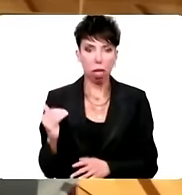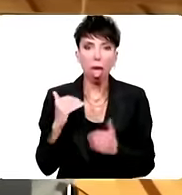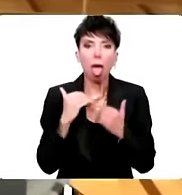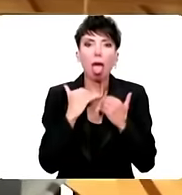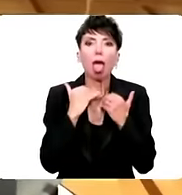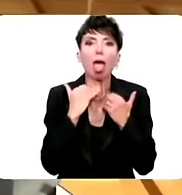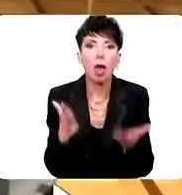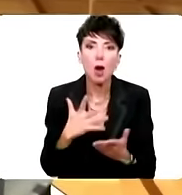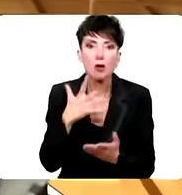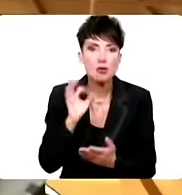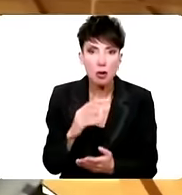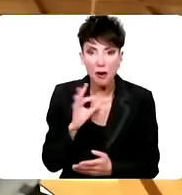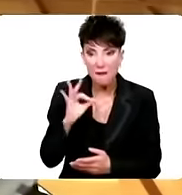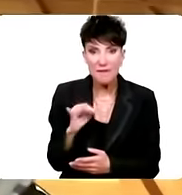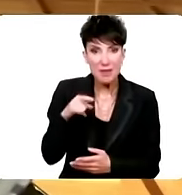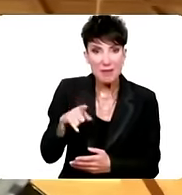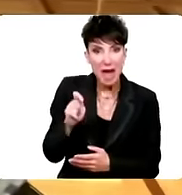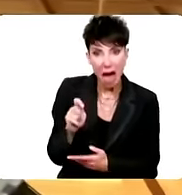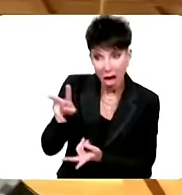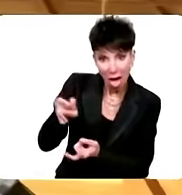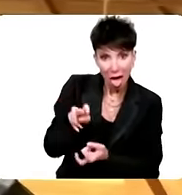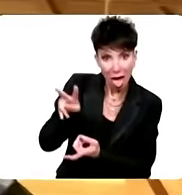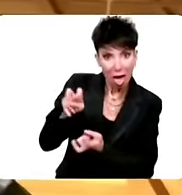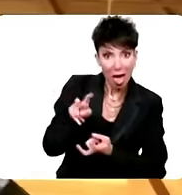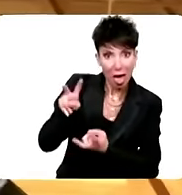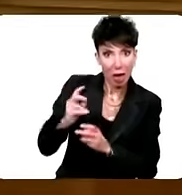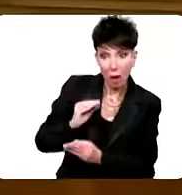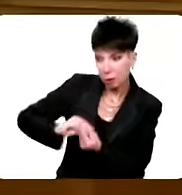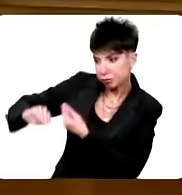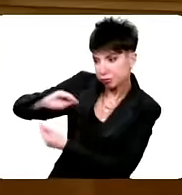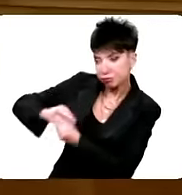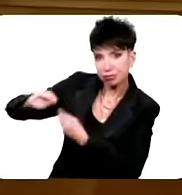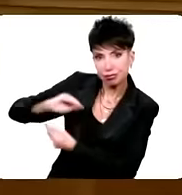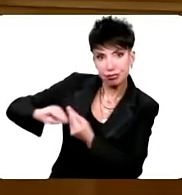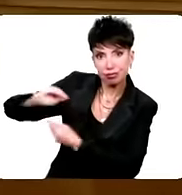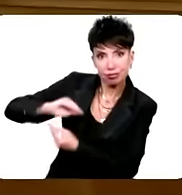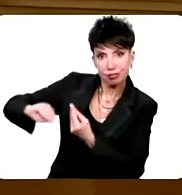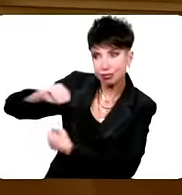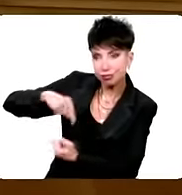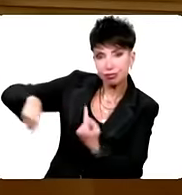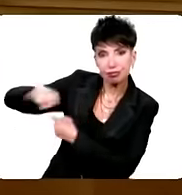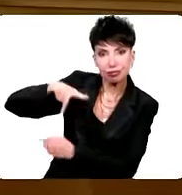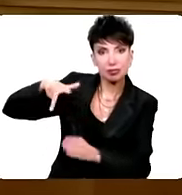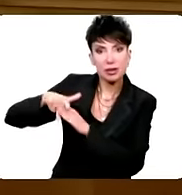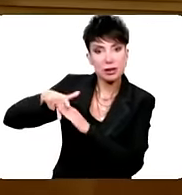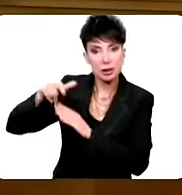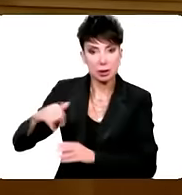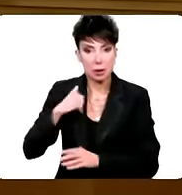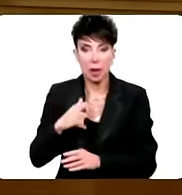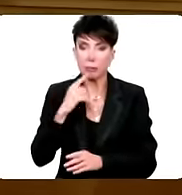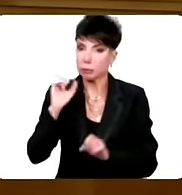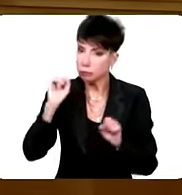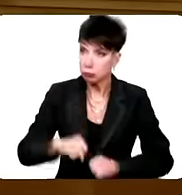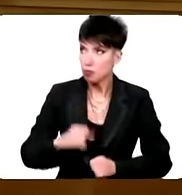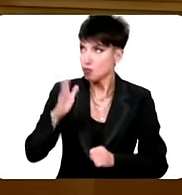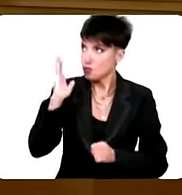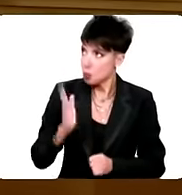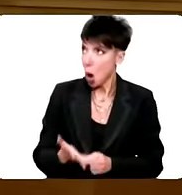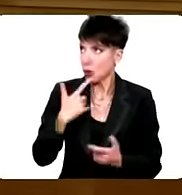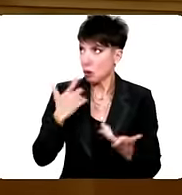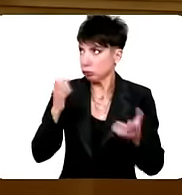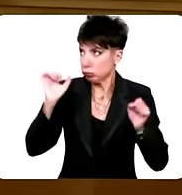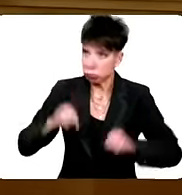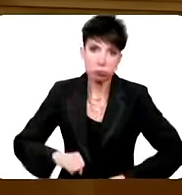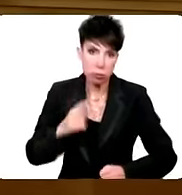να διαχειριστώ ένα αποτέλεσμα που μπορεί να μην ήταν το προσδοκόμενο, κάνουν λάθος. Θα αντιμετωπίσουμε την ακρίβεια με τα όπλα τα οποία έχουμε στη διάθεσή μας, αλλά χωρίς να θέσουμε σε